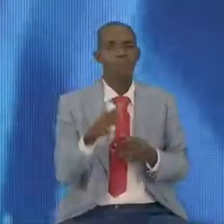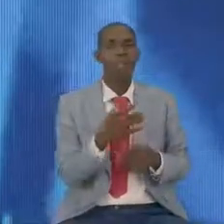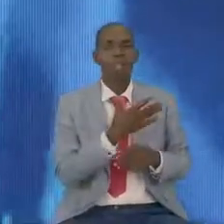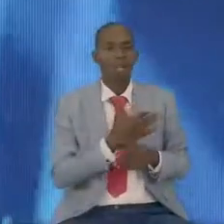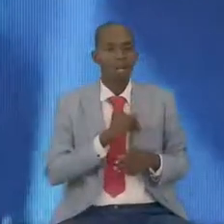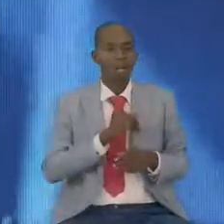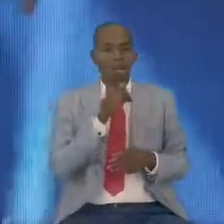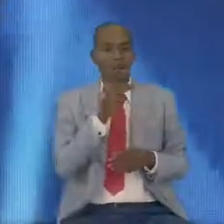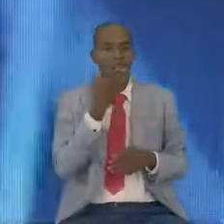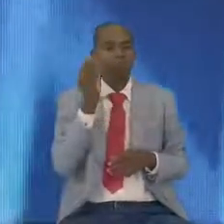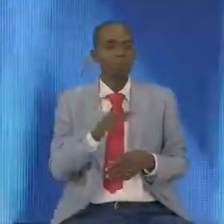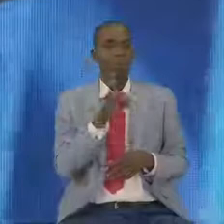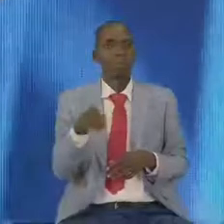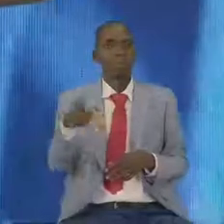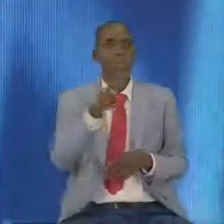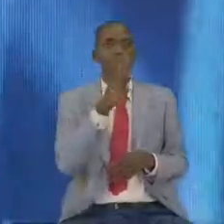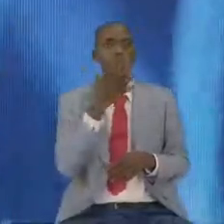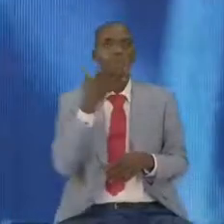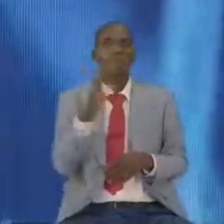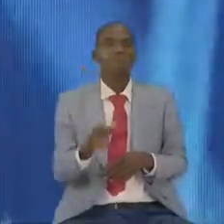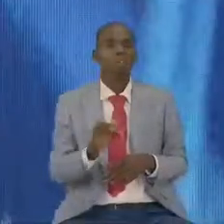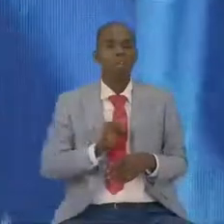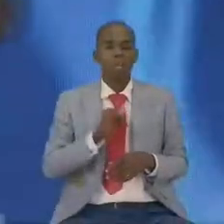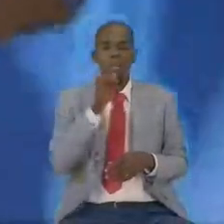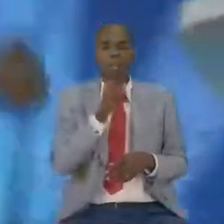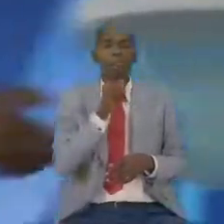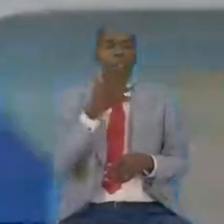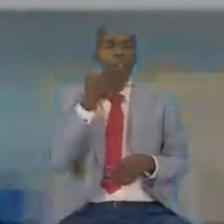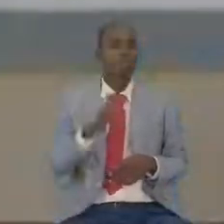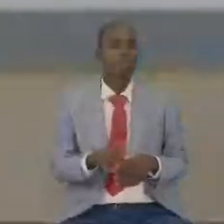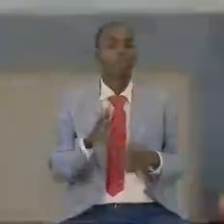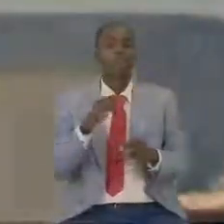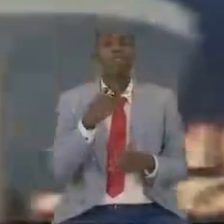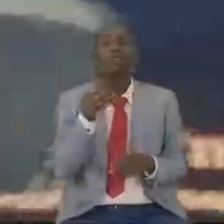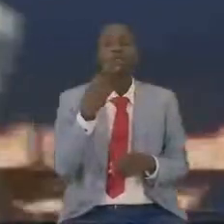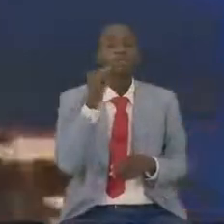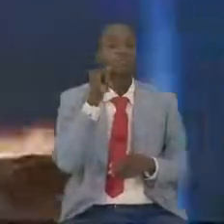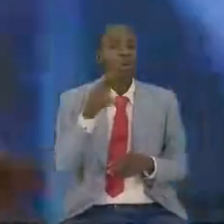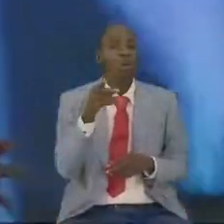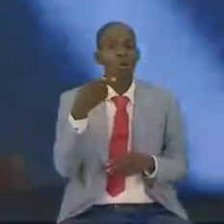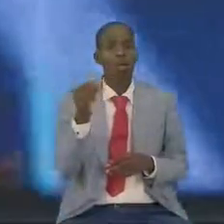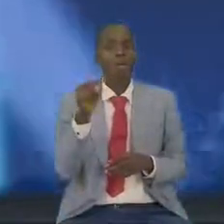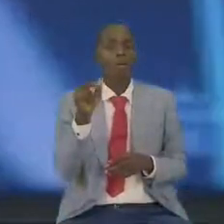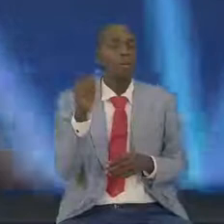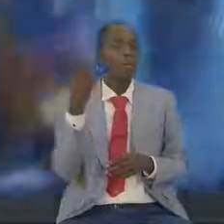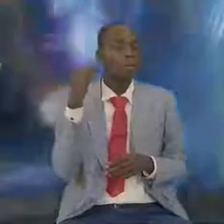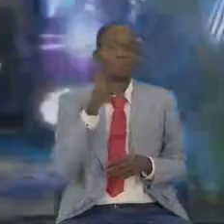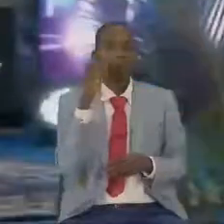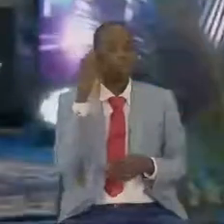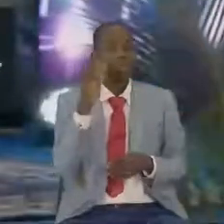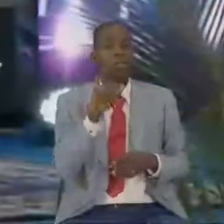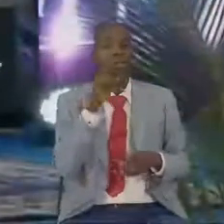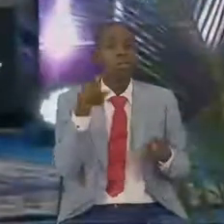Même pas parmi les autres femmes. Oh, je suis malheureuse. Vous avez vos enfants. On n'entendait même pas sa voix. Même pas Élie.